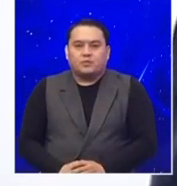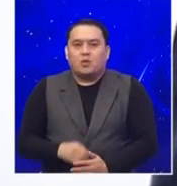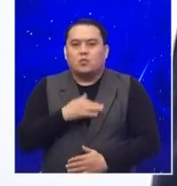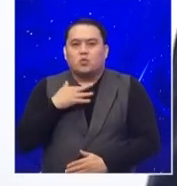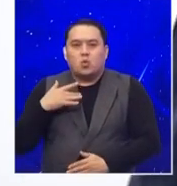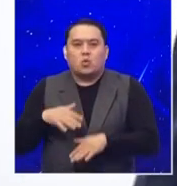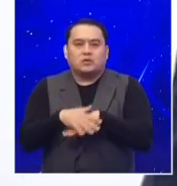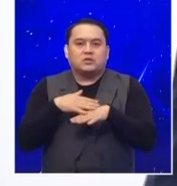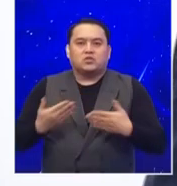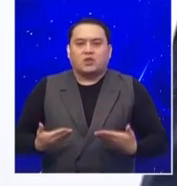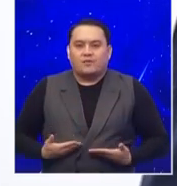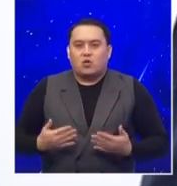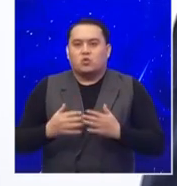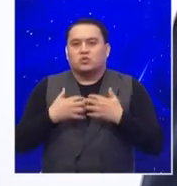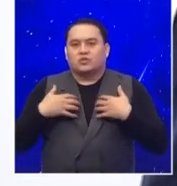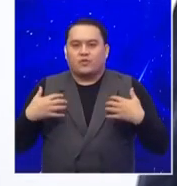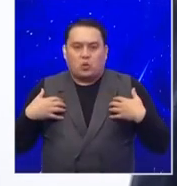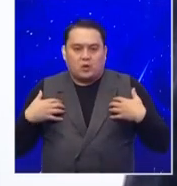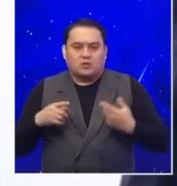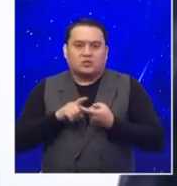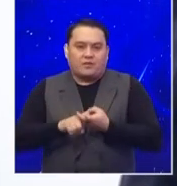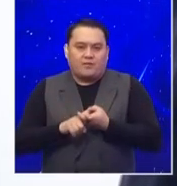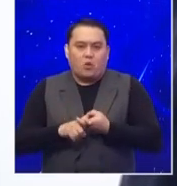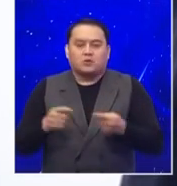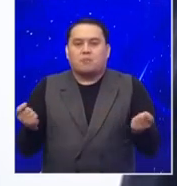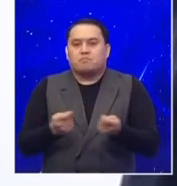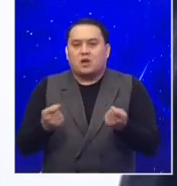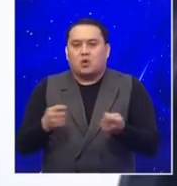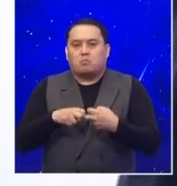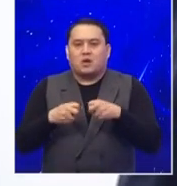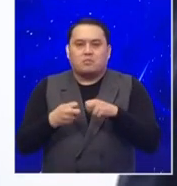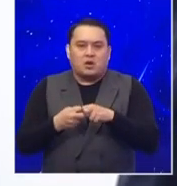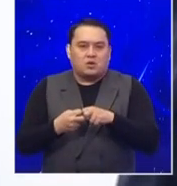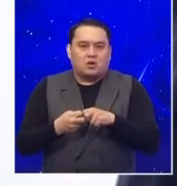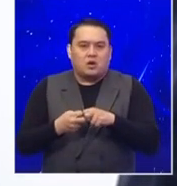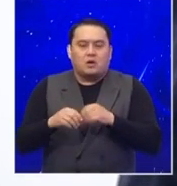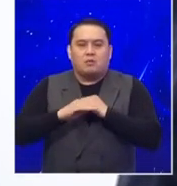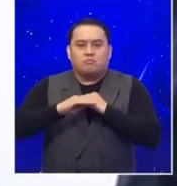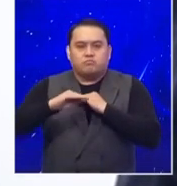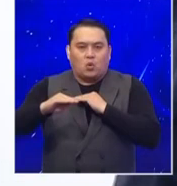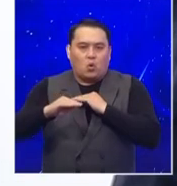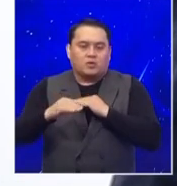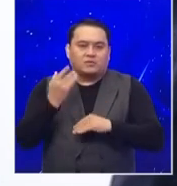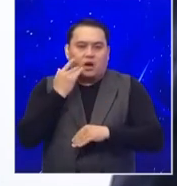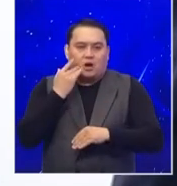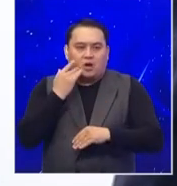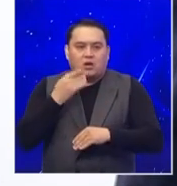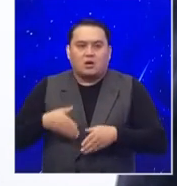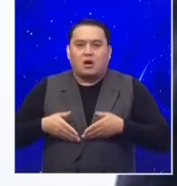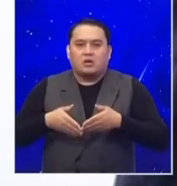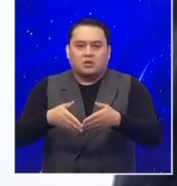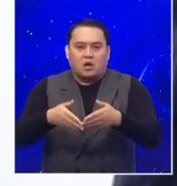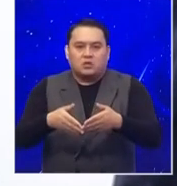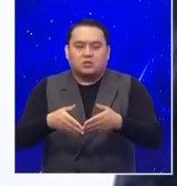Многие сельчане живут за счет разведения скота, но его выпас для нас проблематичен. С одной стороны пахотные поля, с другой речной канал.